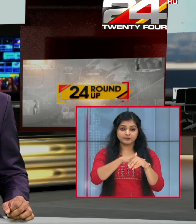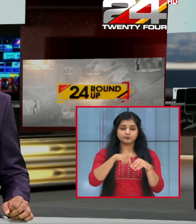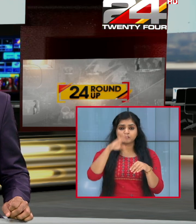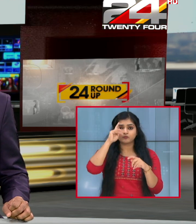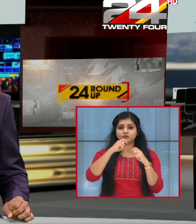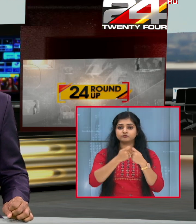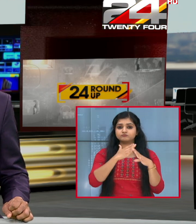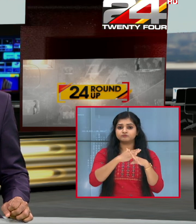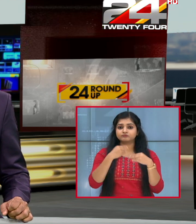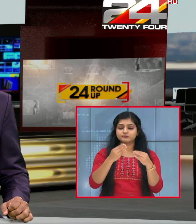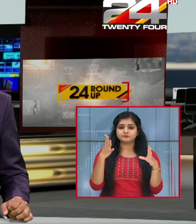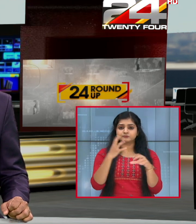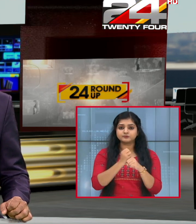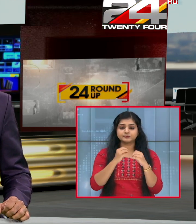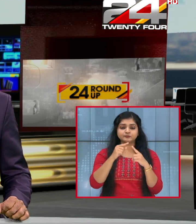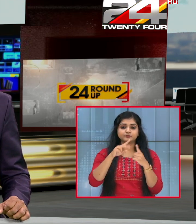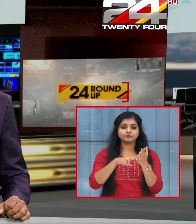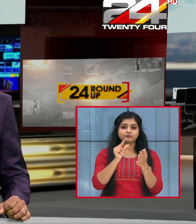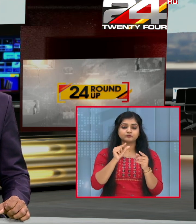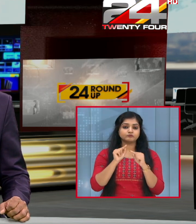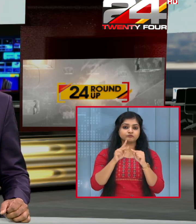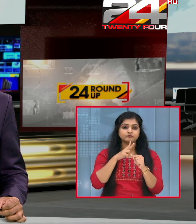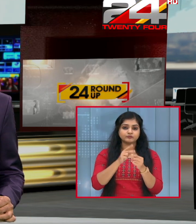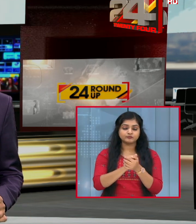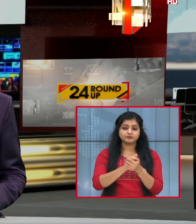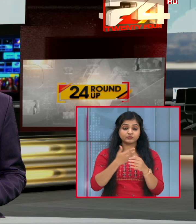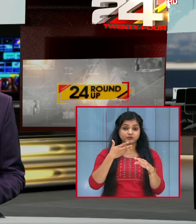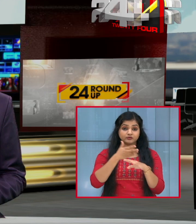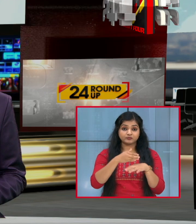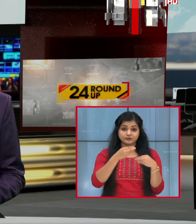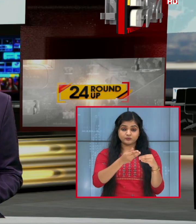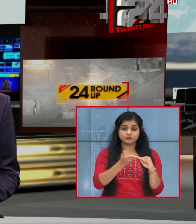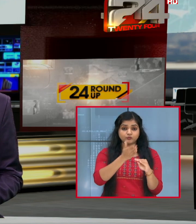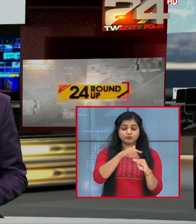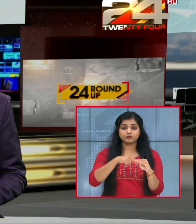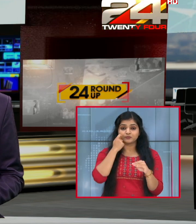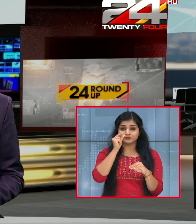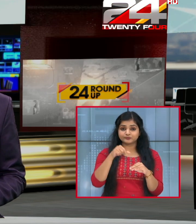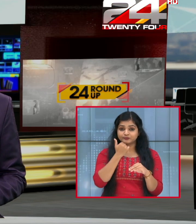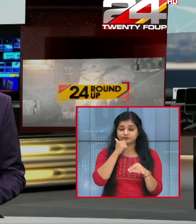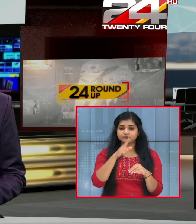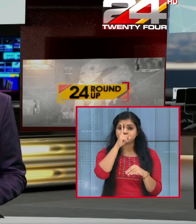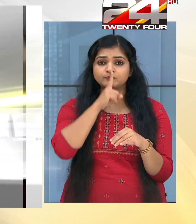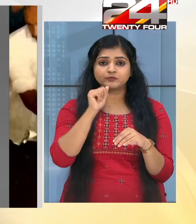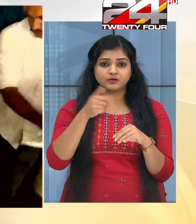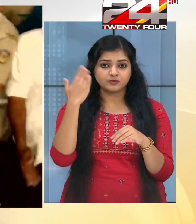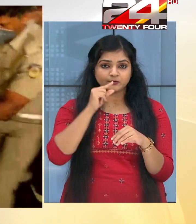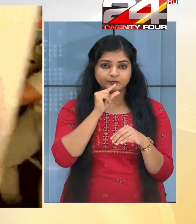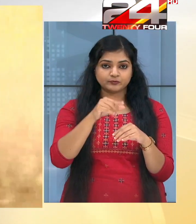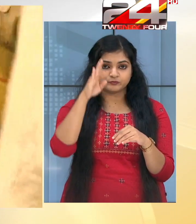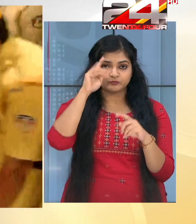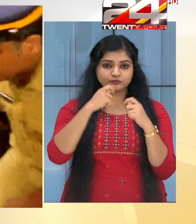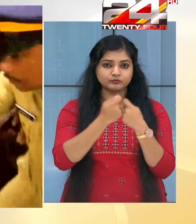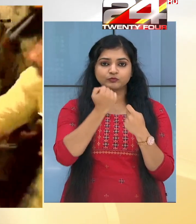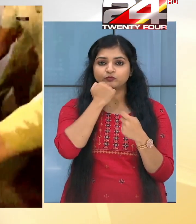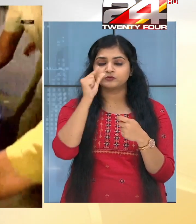ശ്രമിച്ചില്ലെന്ന് ബിനു ആരോപിച്ചു. ആക്രമണത്തിന് തൊട്ടു മുൻപ് വരെ പ്രതി ശാന്തനായിരുന്നു എന്ന പോലീസിന്റെ വാദവും പൊളിയുകയാണ്. അക്രമം